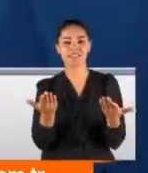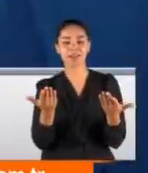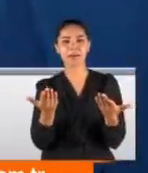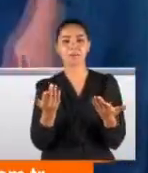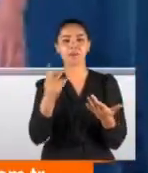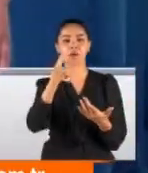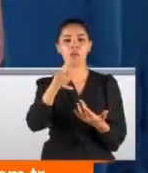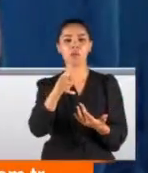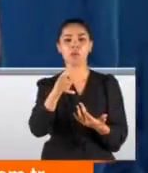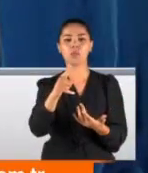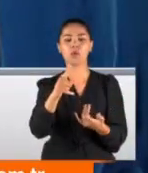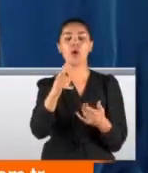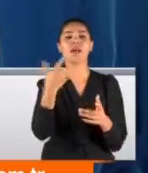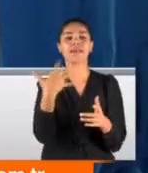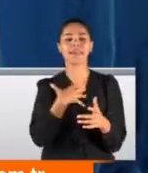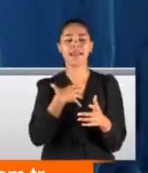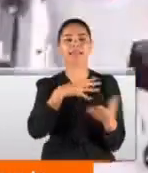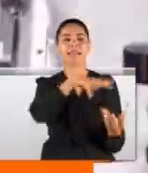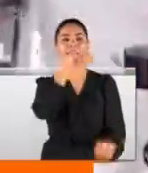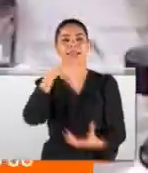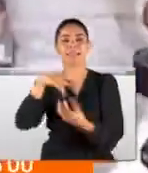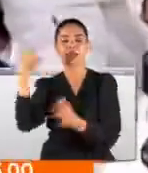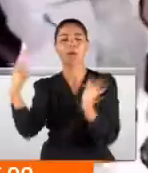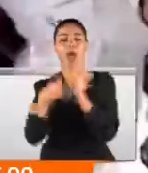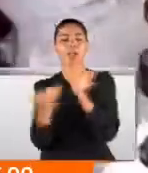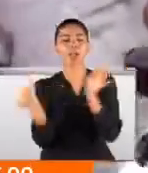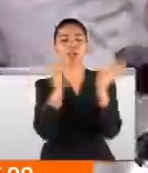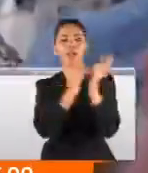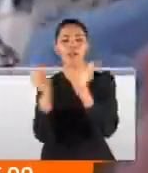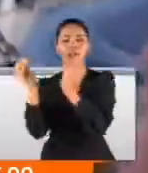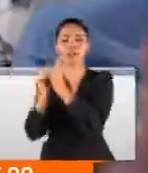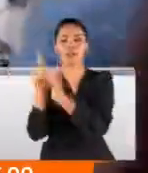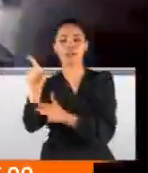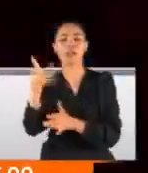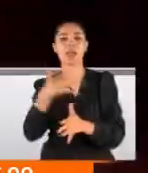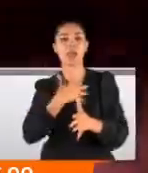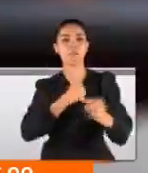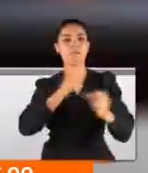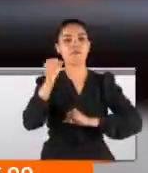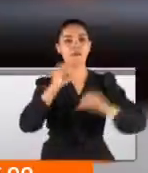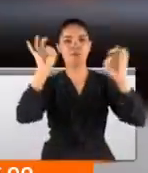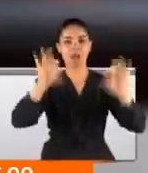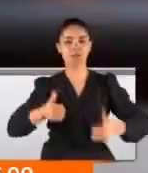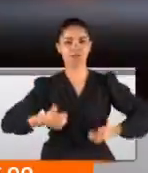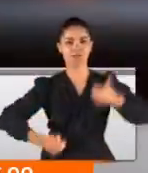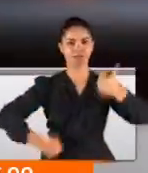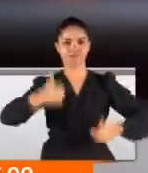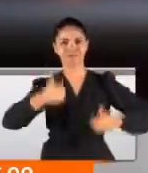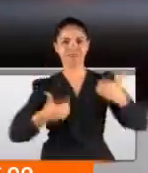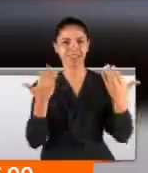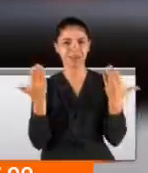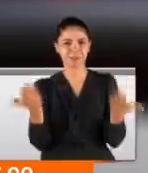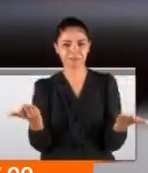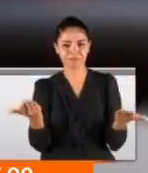Kozmonotlar Soyuz, astronotlar Dragon takımı oldu ve yerçekimsiz ortamda kıyasıya mücadele başladı. Oh